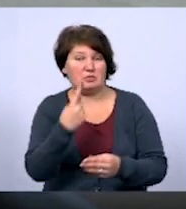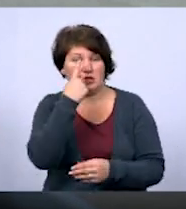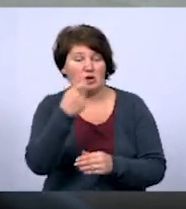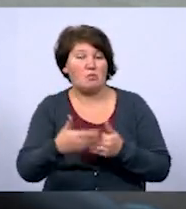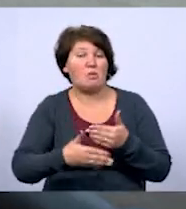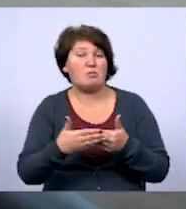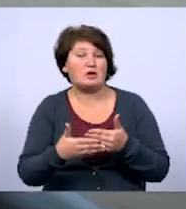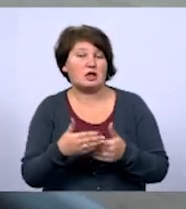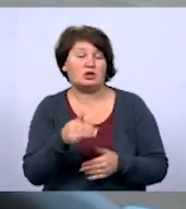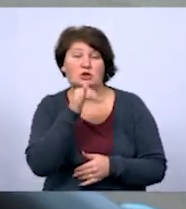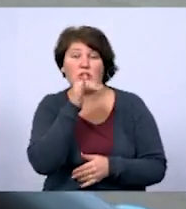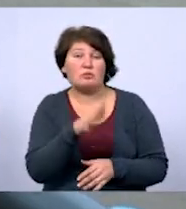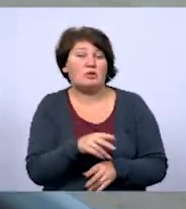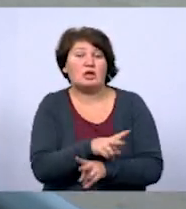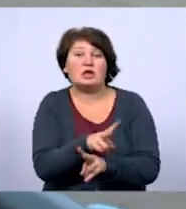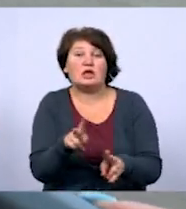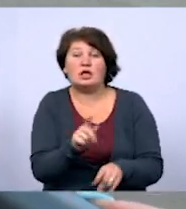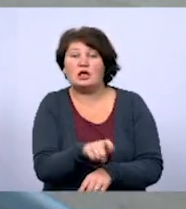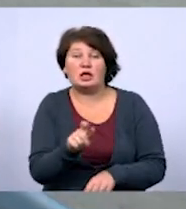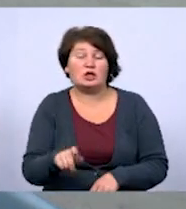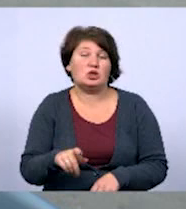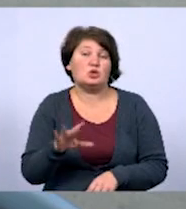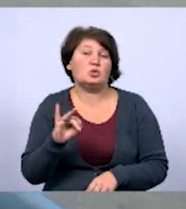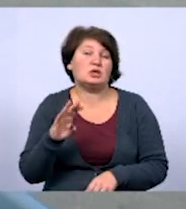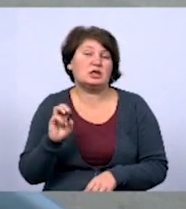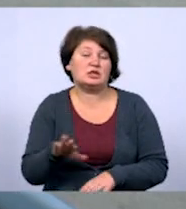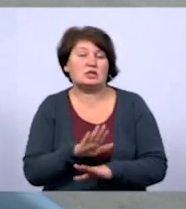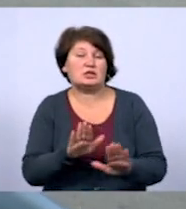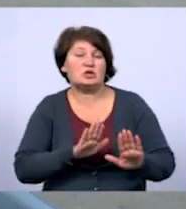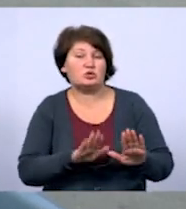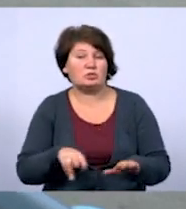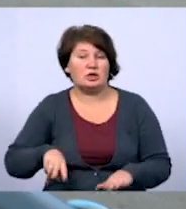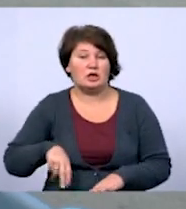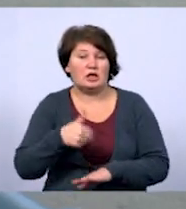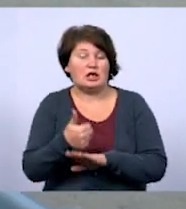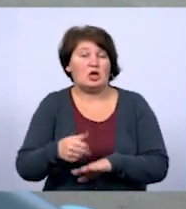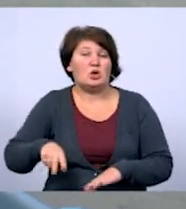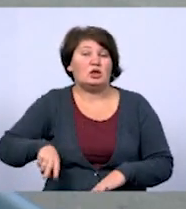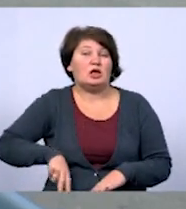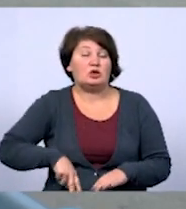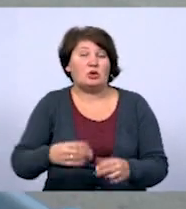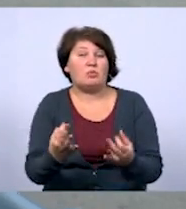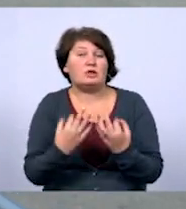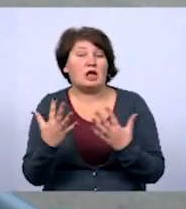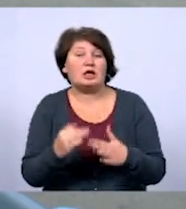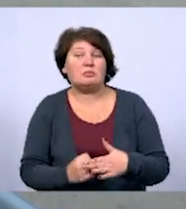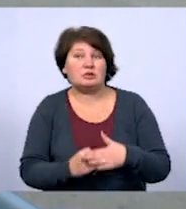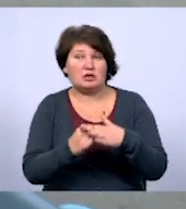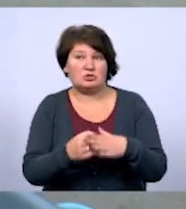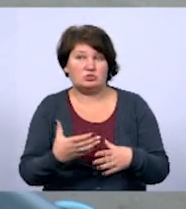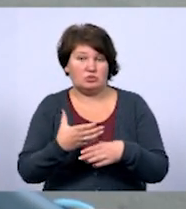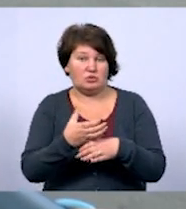ні кадровий працівник, ні юрист, ні заступник генерального директора пояснити, на якій підставі